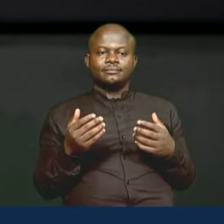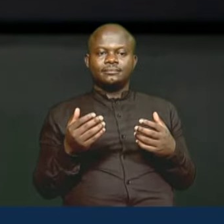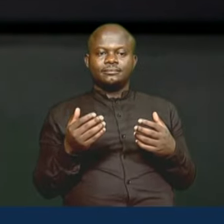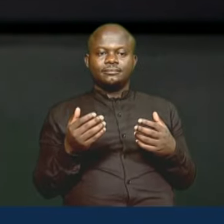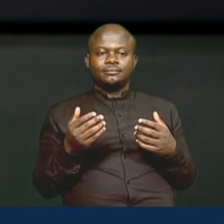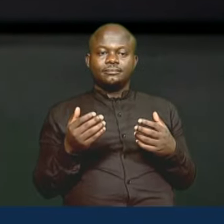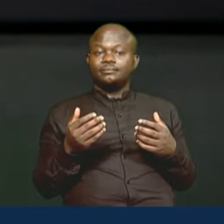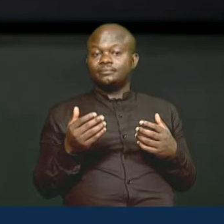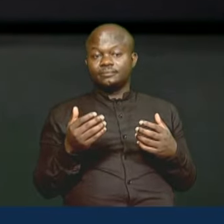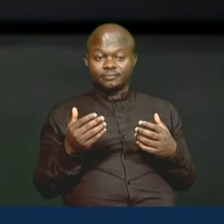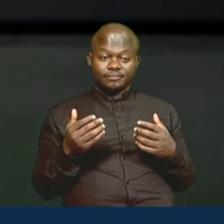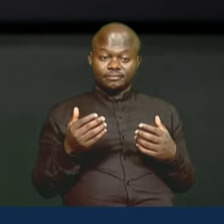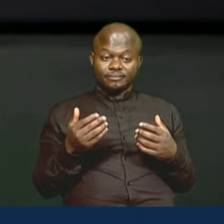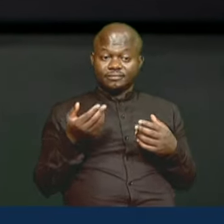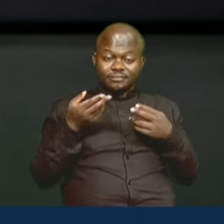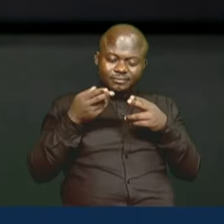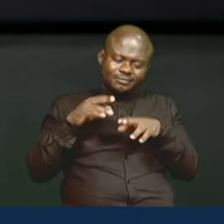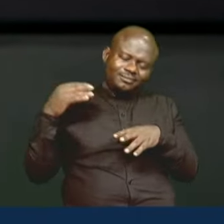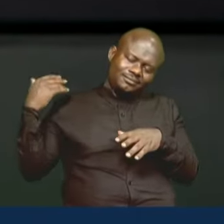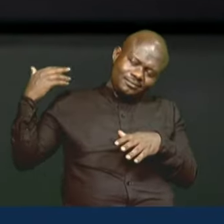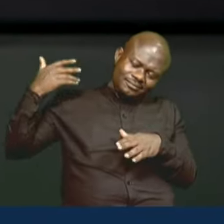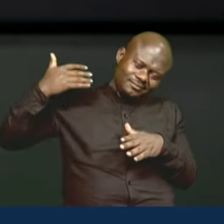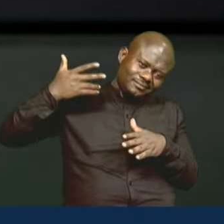wari warabaye karande ku